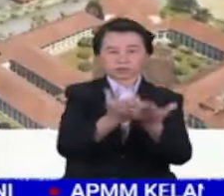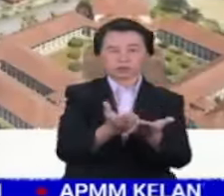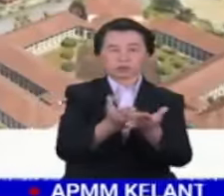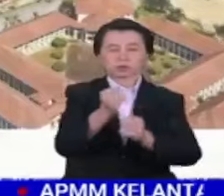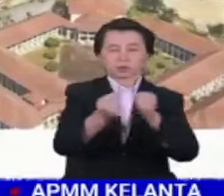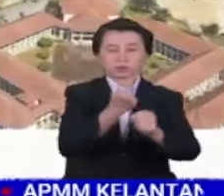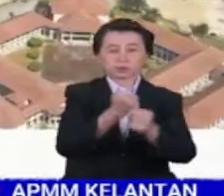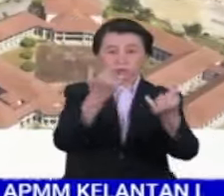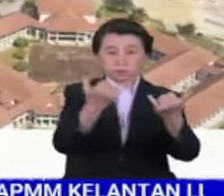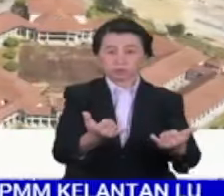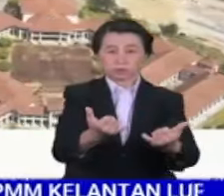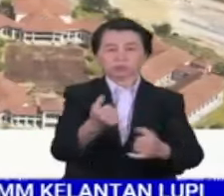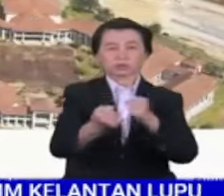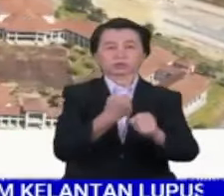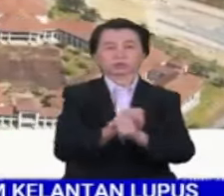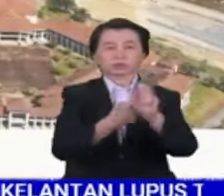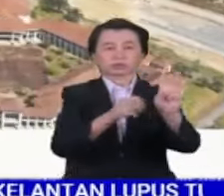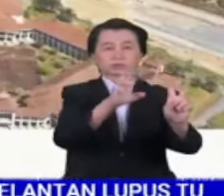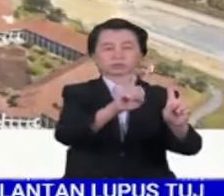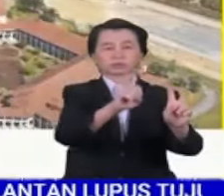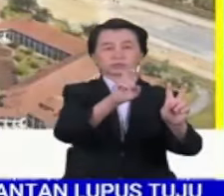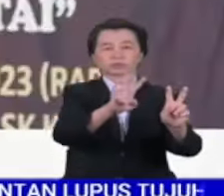sesi per sekolahan 20223